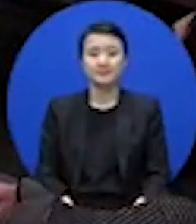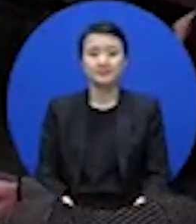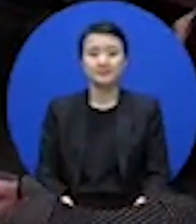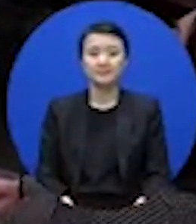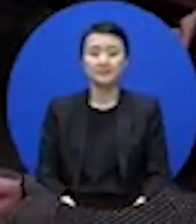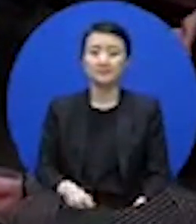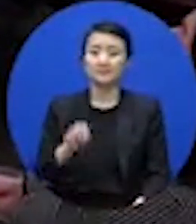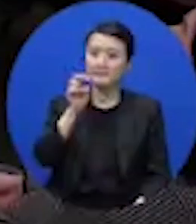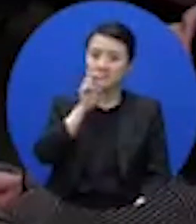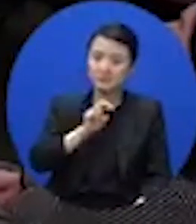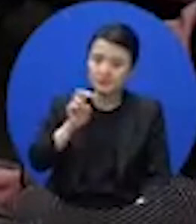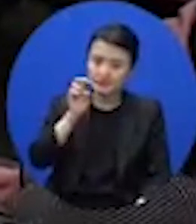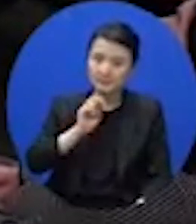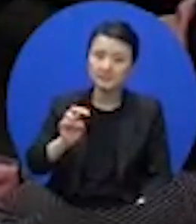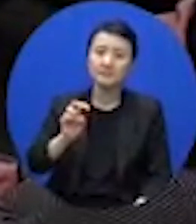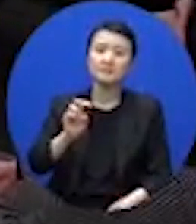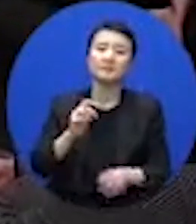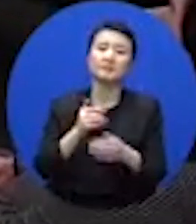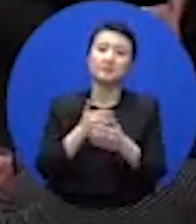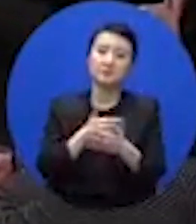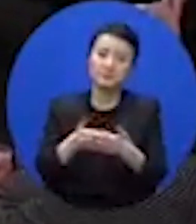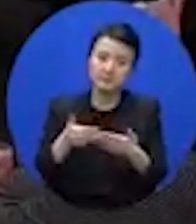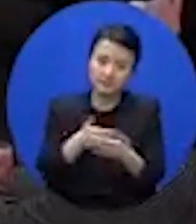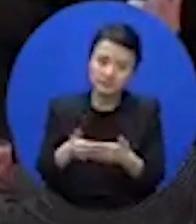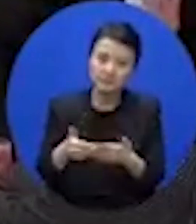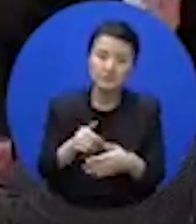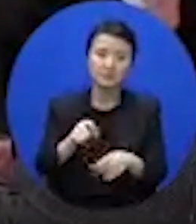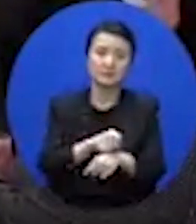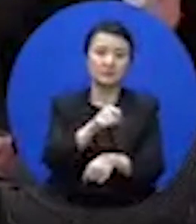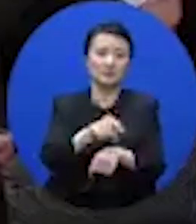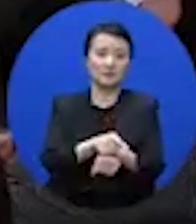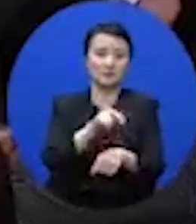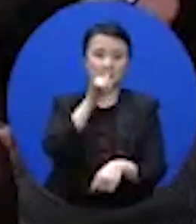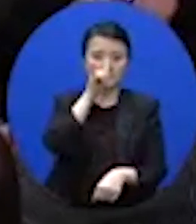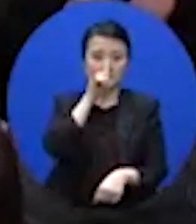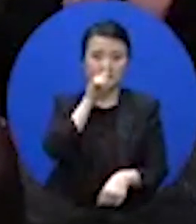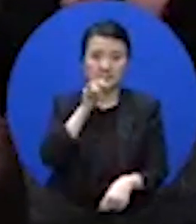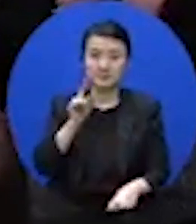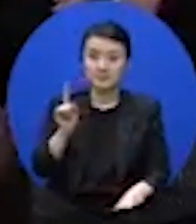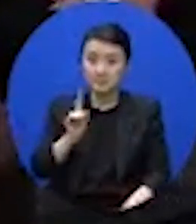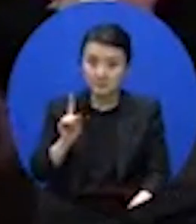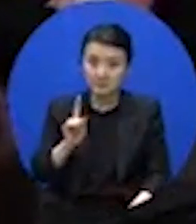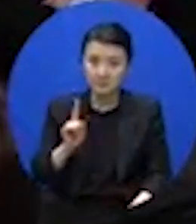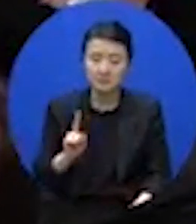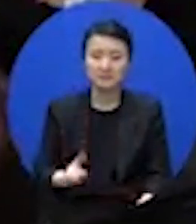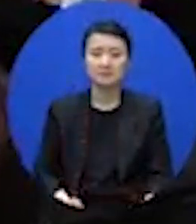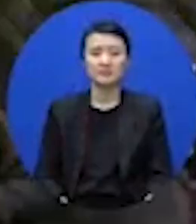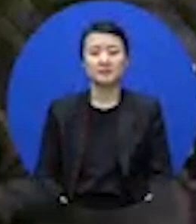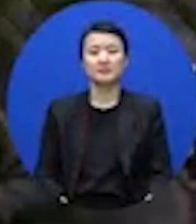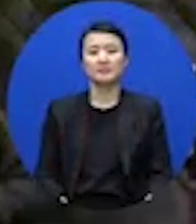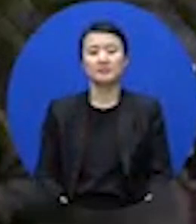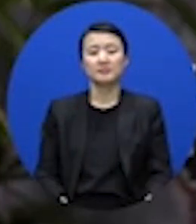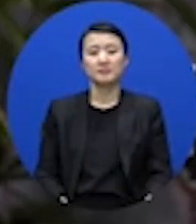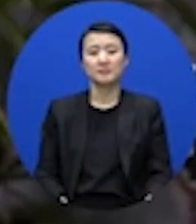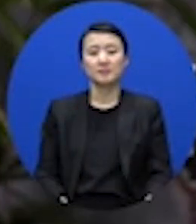음악과 미술 이런 예술들의 특징이 있어요. 어떤 특징이냐면